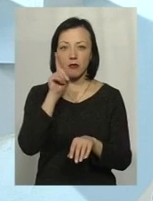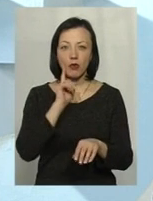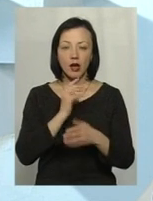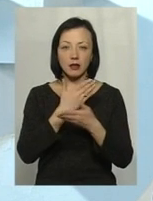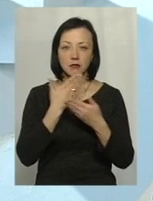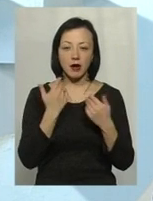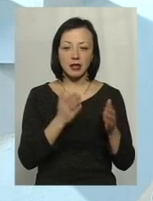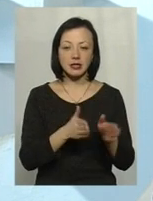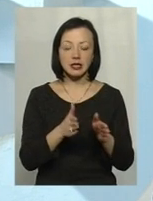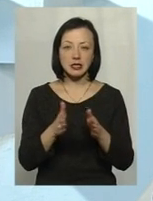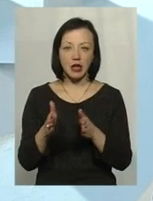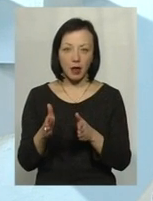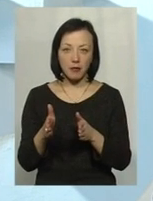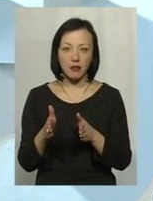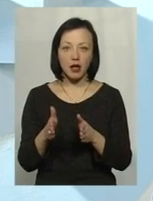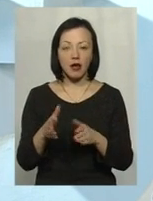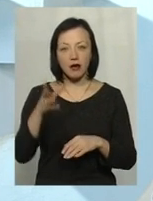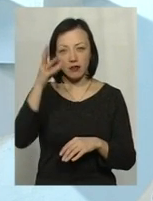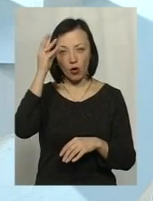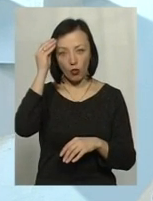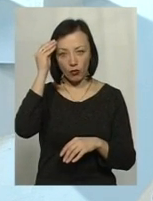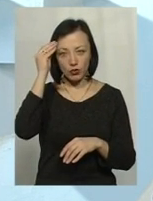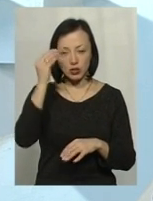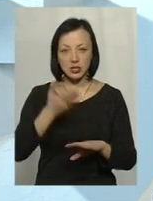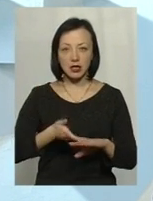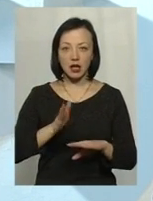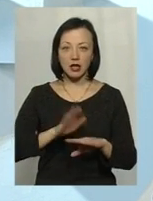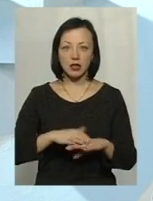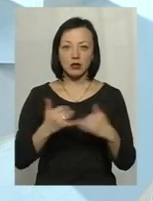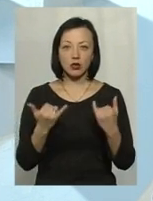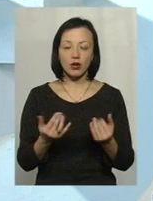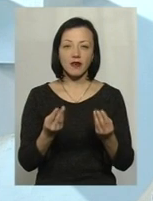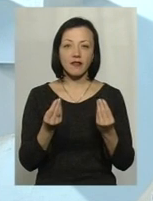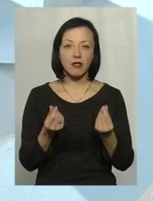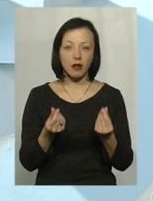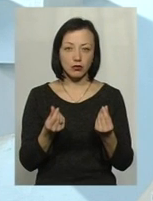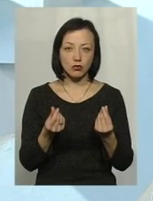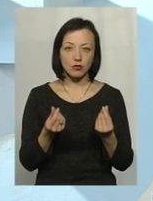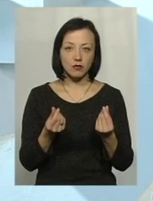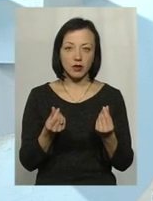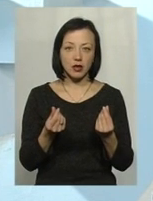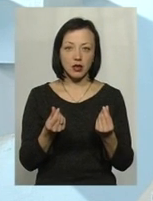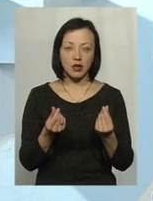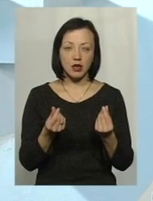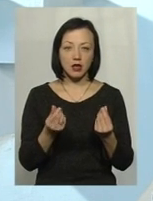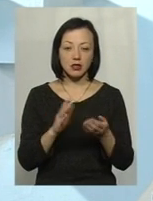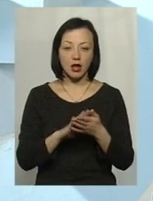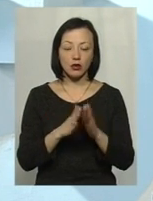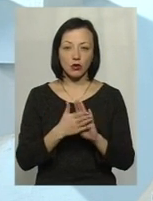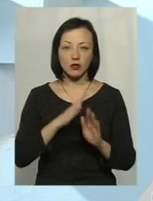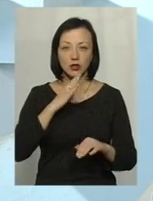системи. І враховуючи складні такі сьогодні фінансові скрутні становища наших